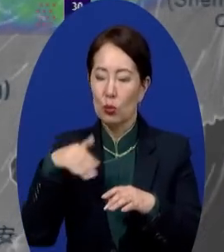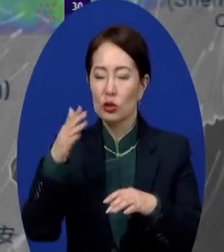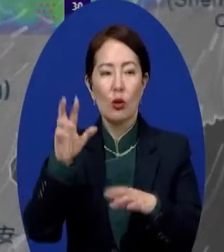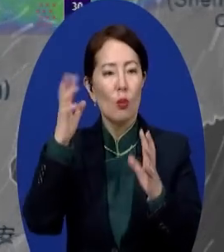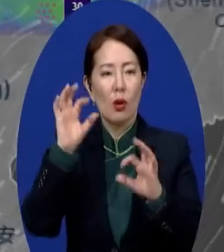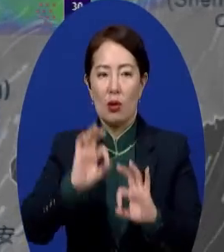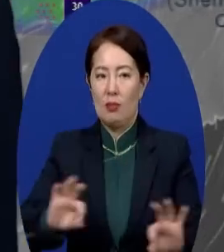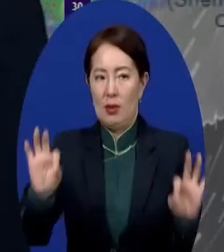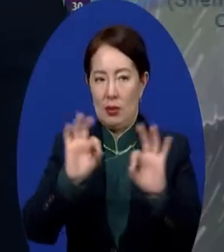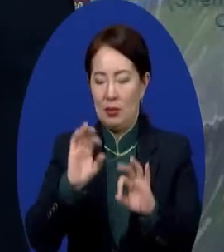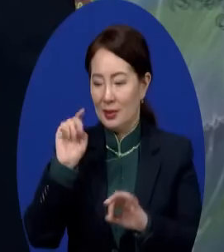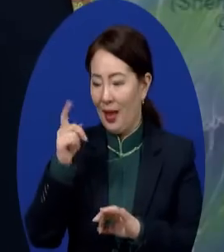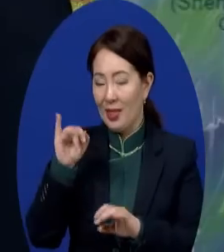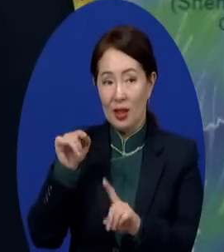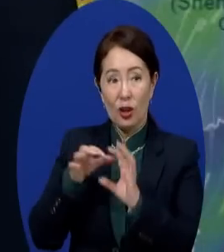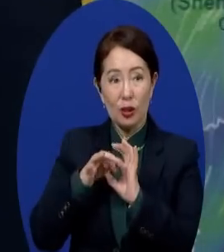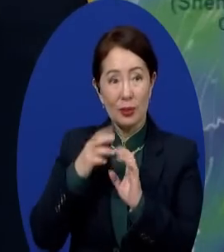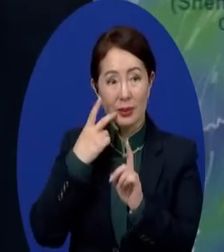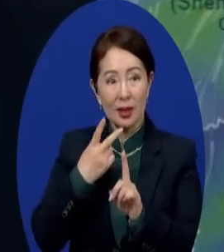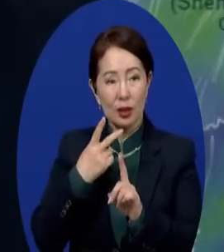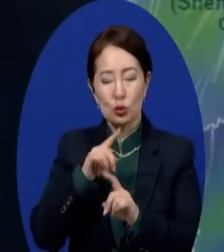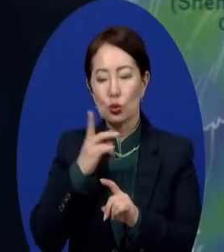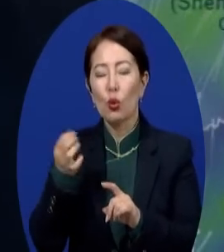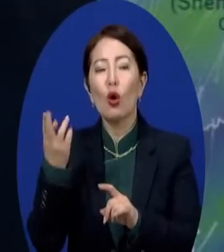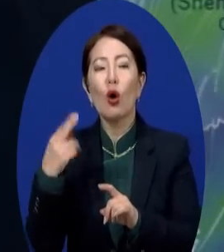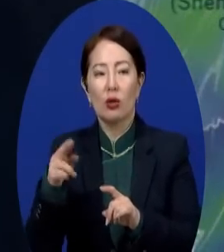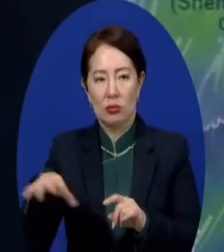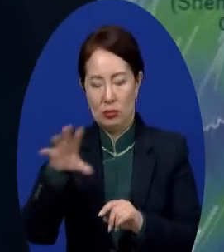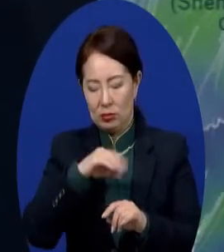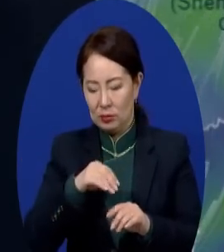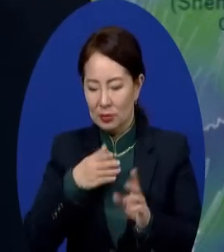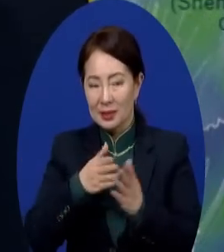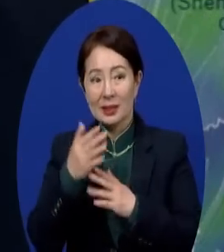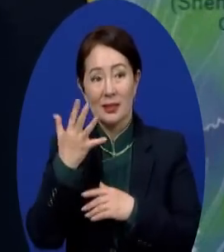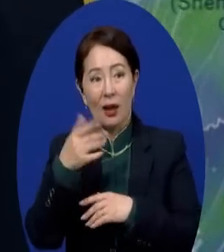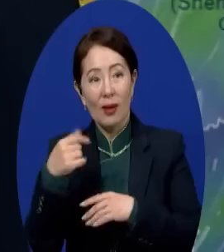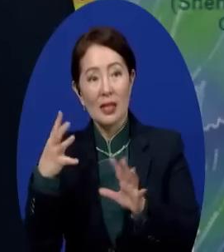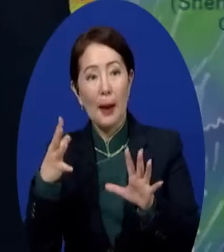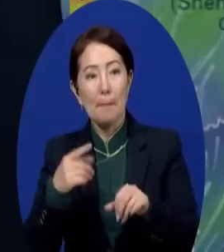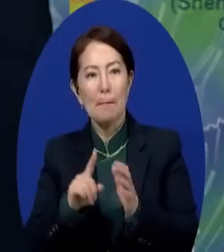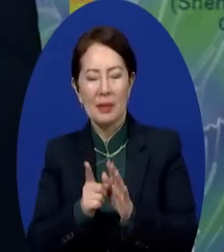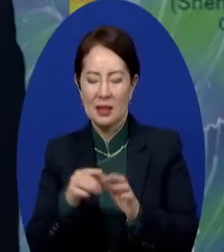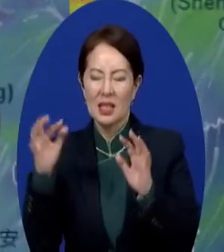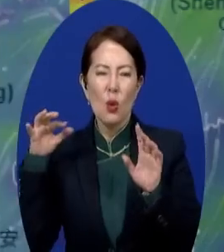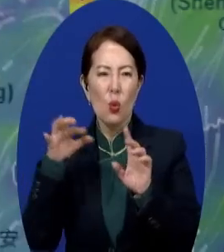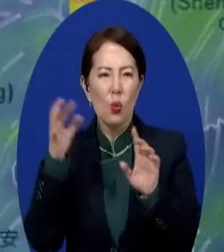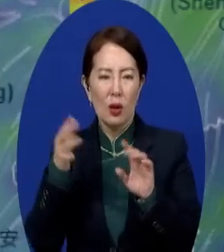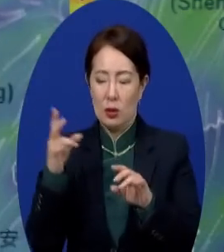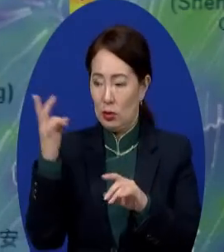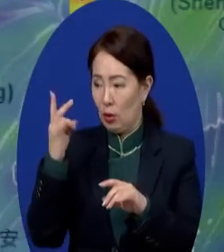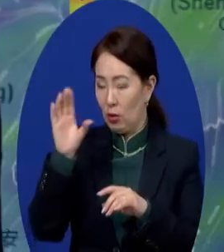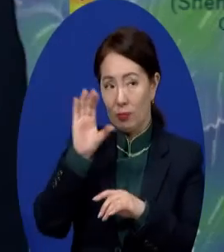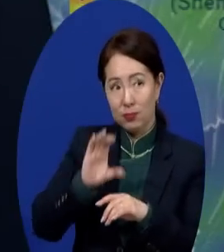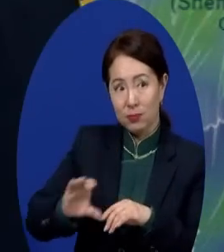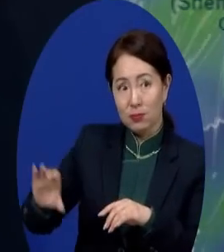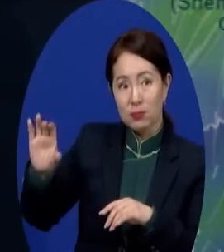орохгүй. За салхины чиглэлийн хувьд бид бүхний харж байгаачлан гол төлөв зүүн хойд зүгээс чиглэлтэйгээр секундэд 5-10 метр хүрч салхилан. За тэгвэл ногоон өнгөөр тодруулан